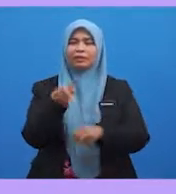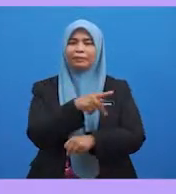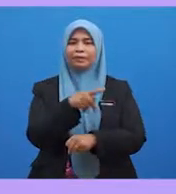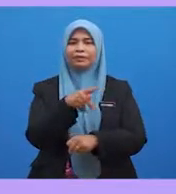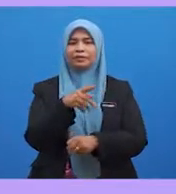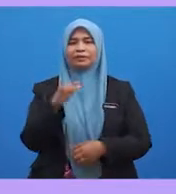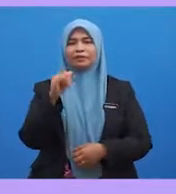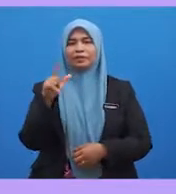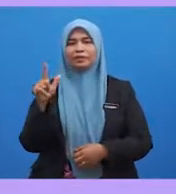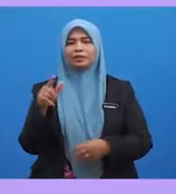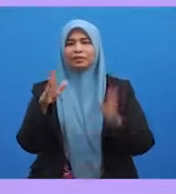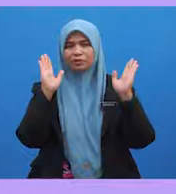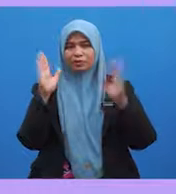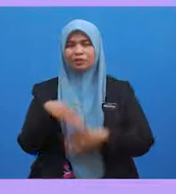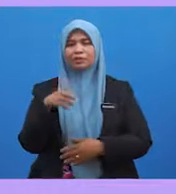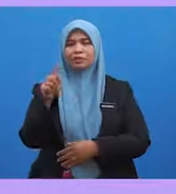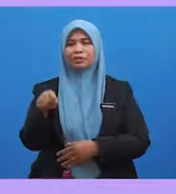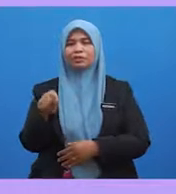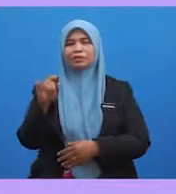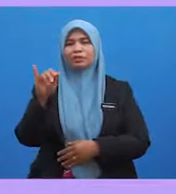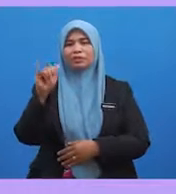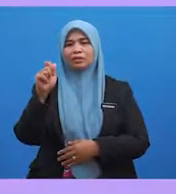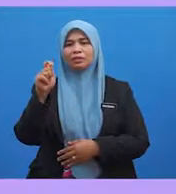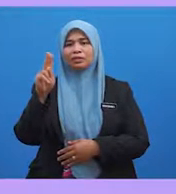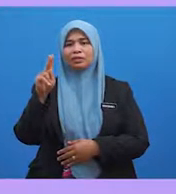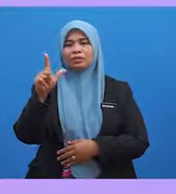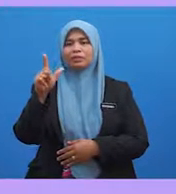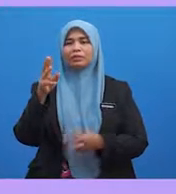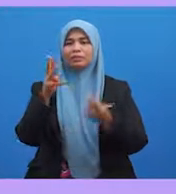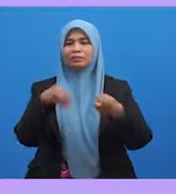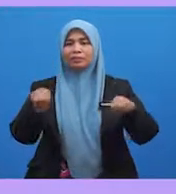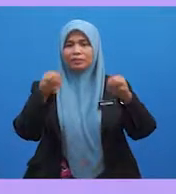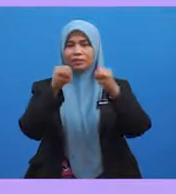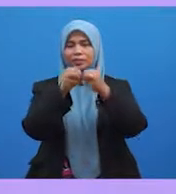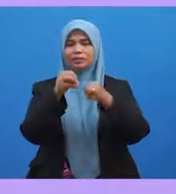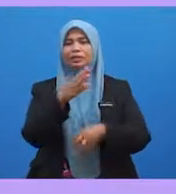solat sunat tahiyatul masjid dan solat sunat hajat.